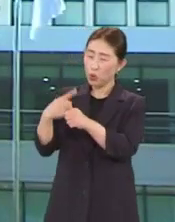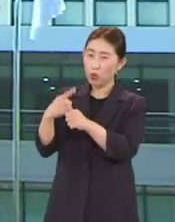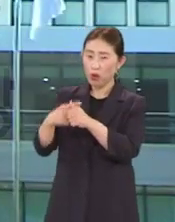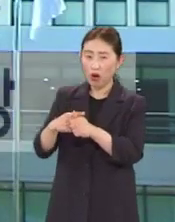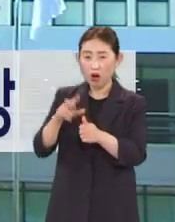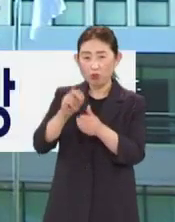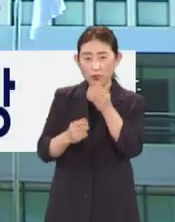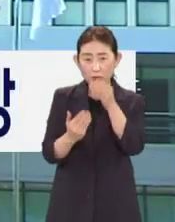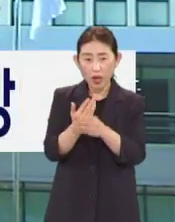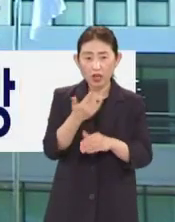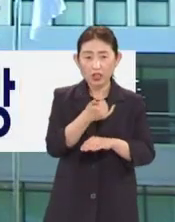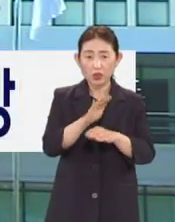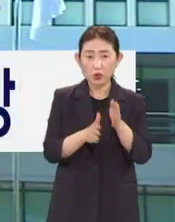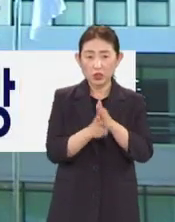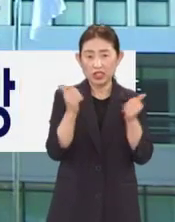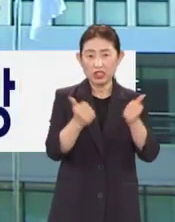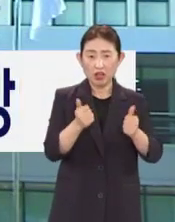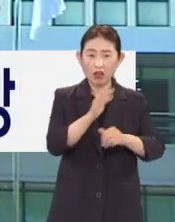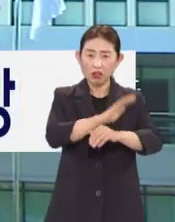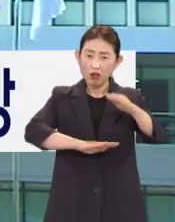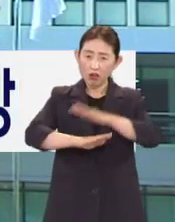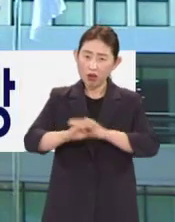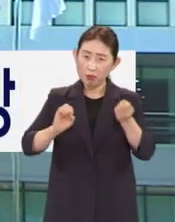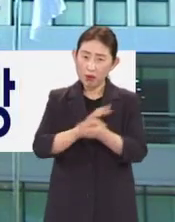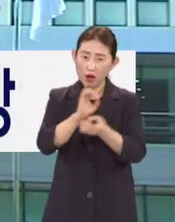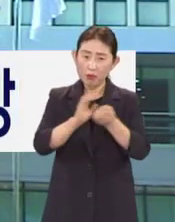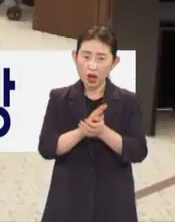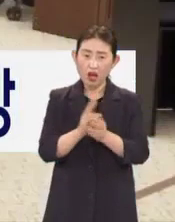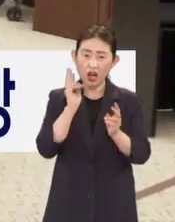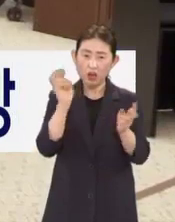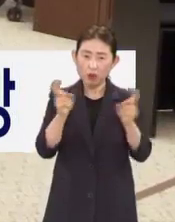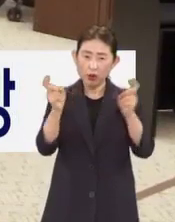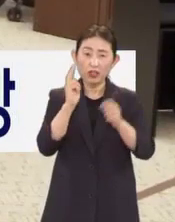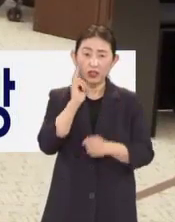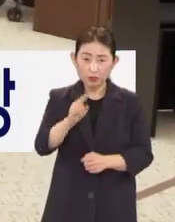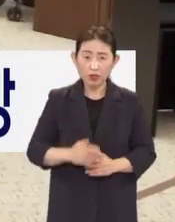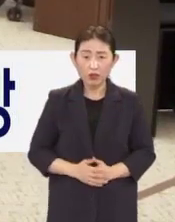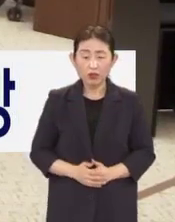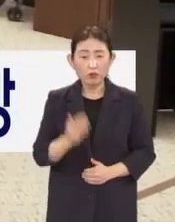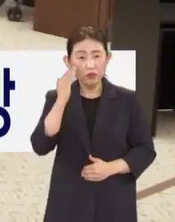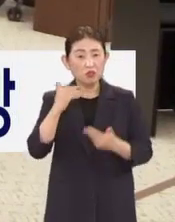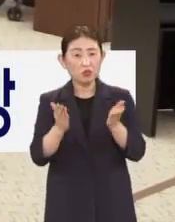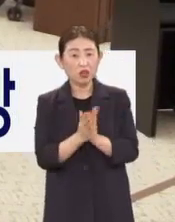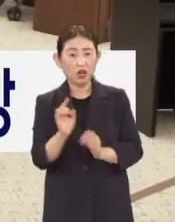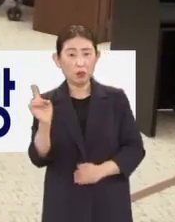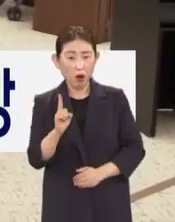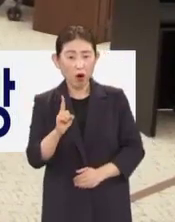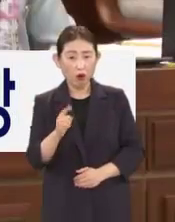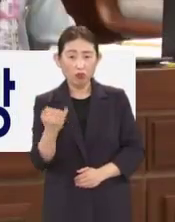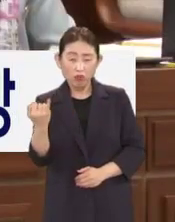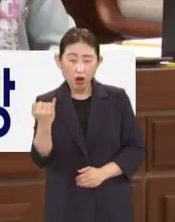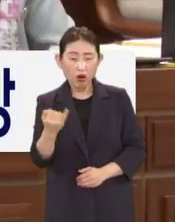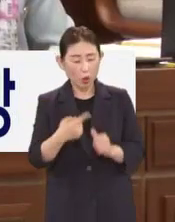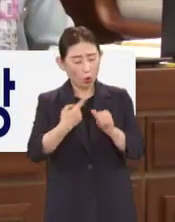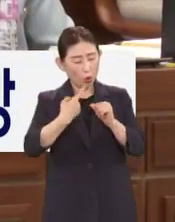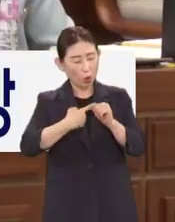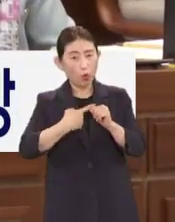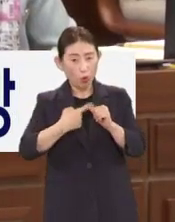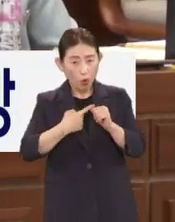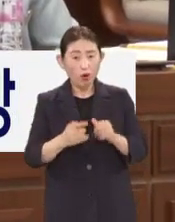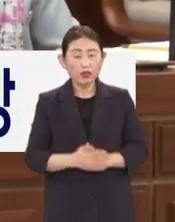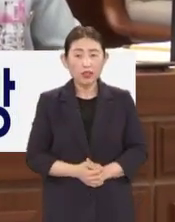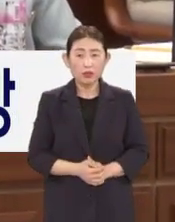6절 파문을 낳은 세종시 의회에서 여야간 갈등이 심화되고 있습니다 민주당은 동료 의원에게 욕설을 했다는